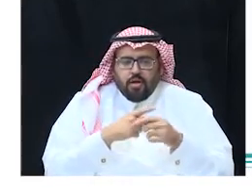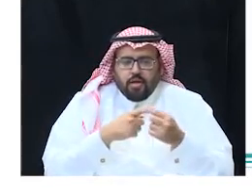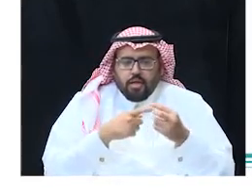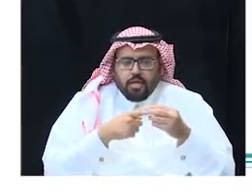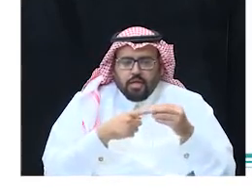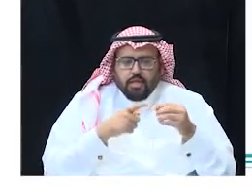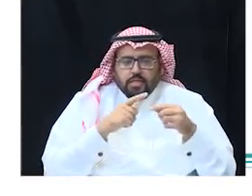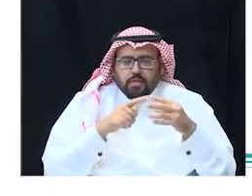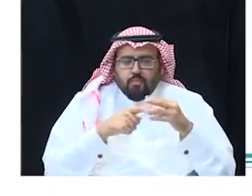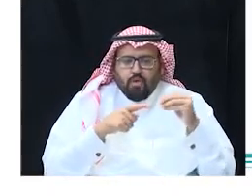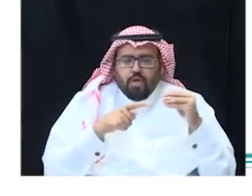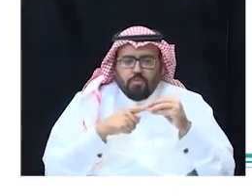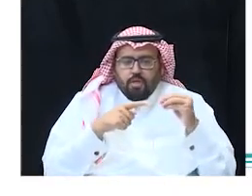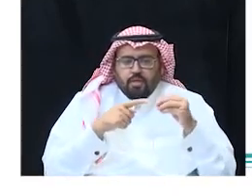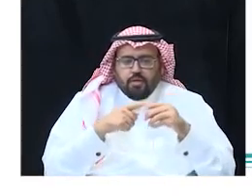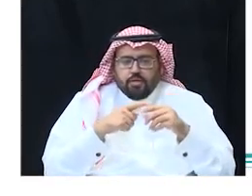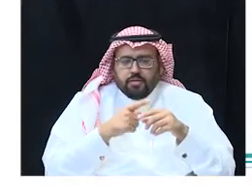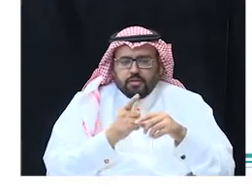إبرة البوصلة مغناطيس